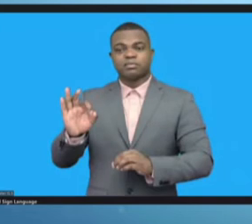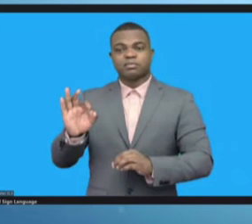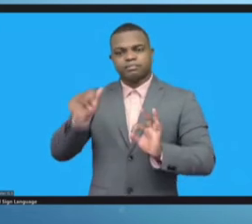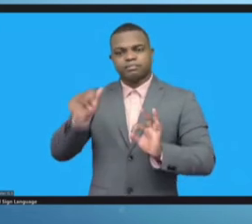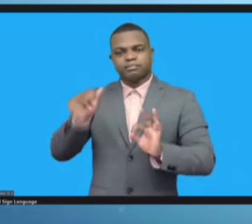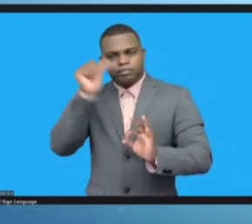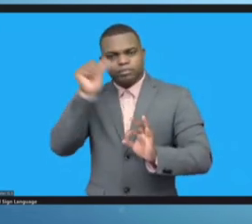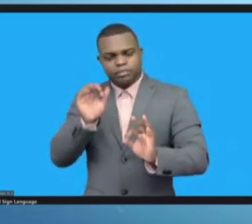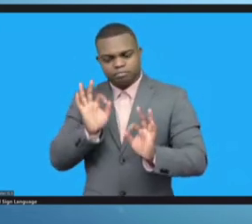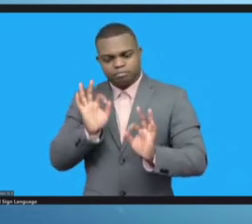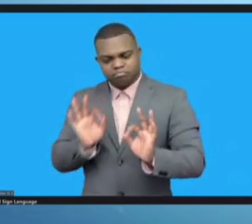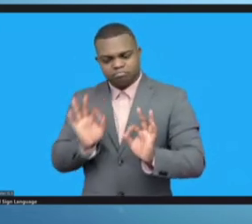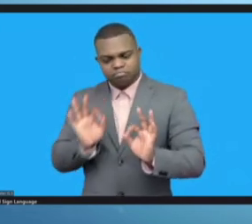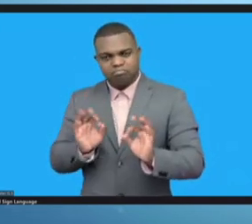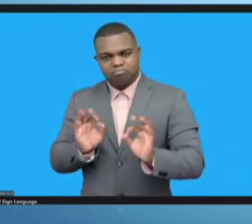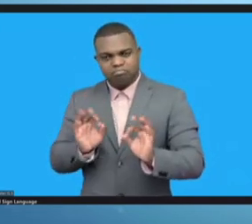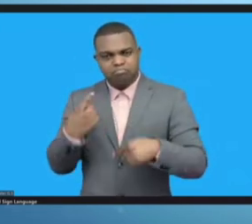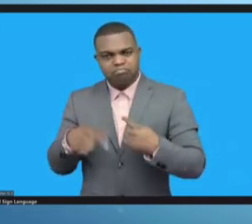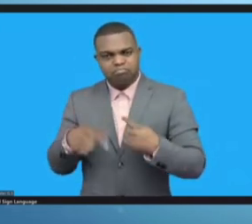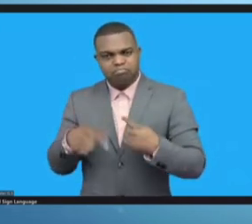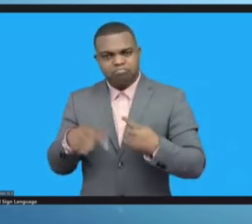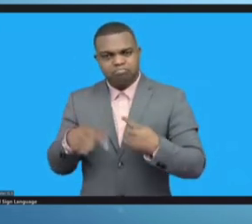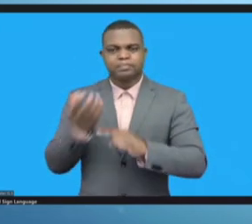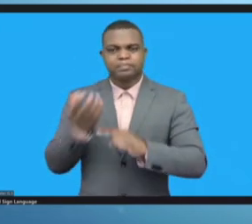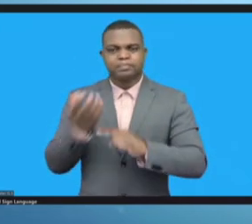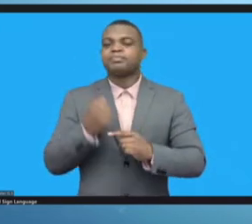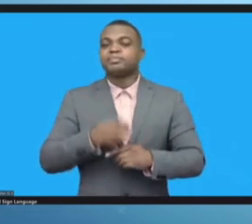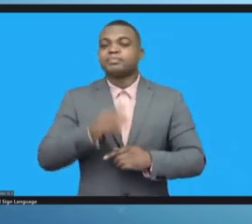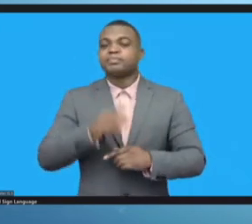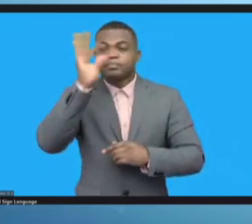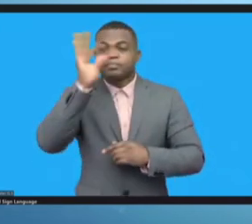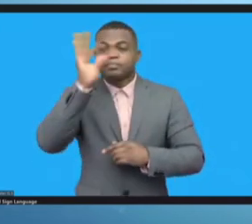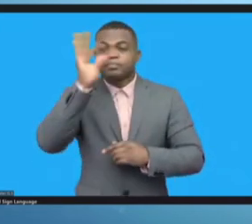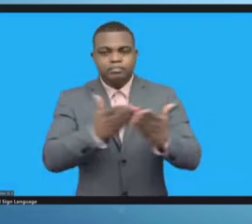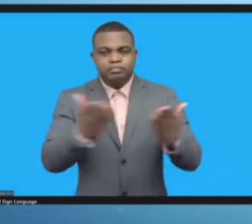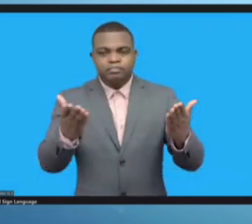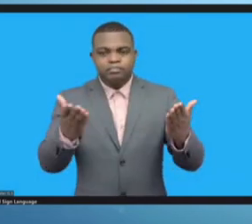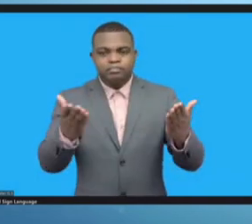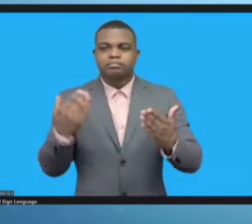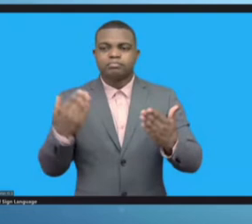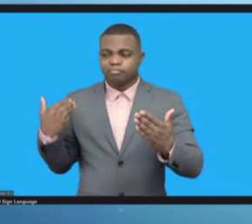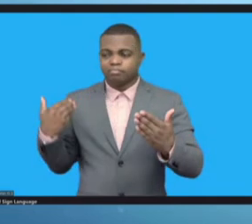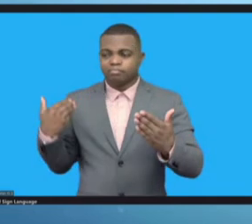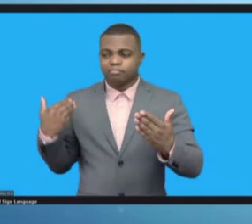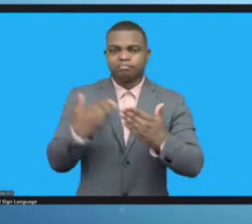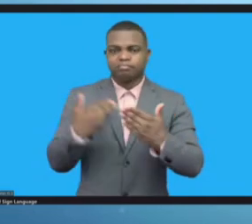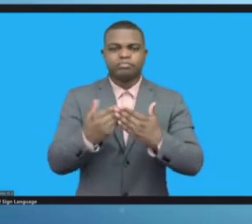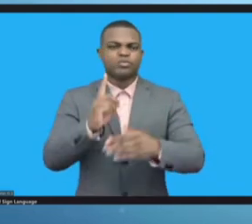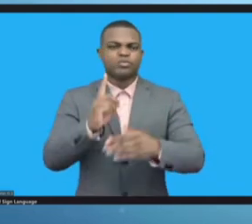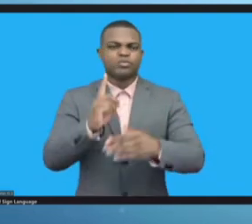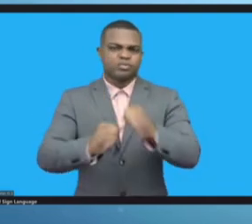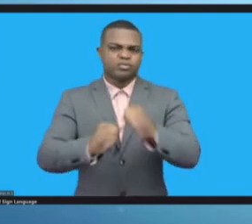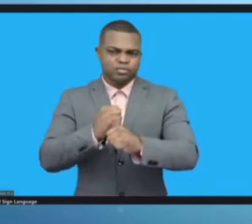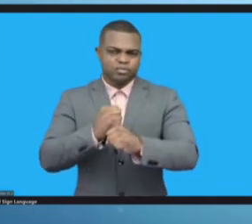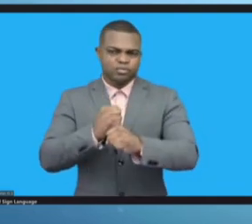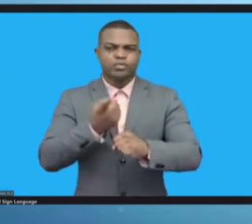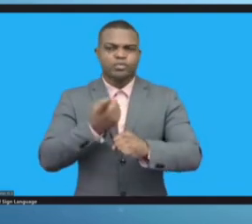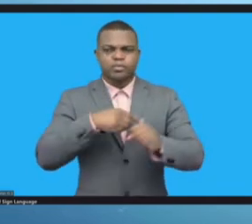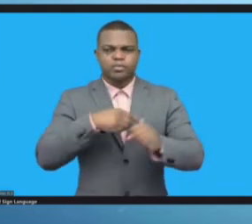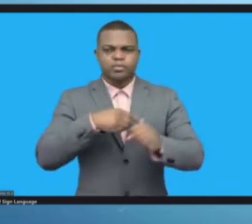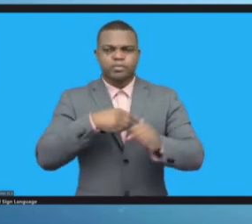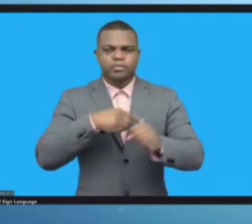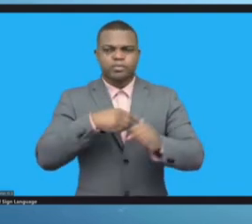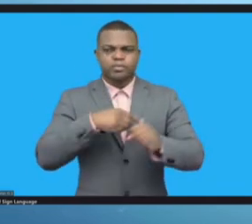en Cracovie, en Pologne. Il y a eu depuis des changements dramatiques, donc l'effet consolidé de la